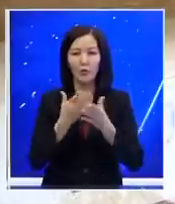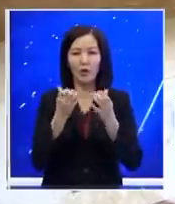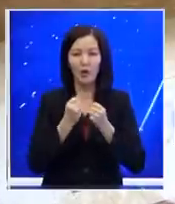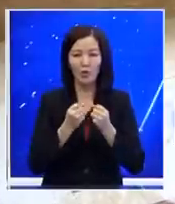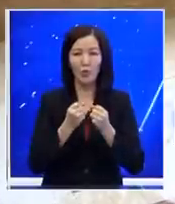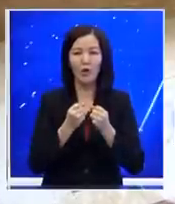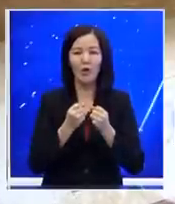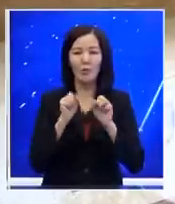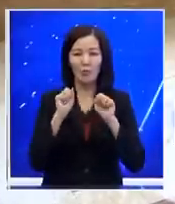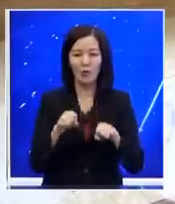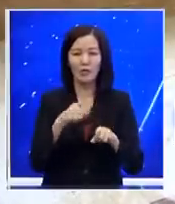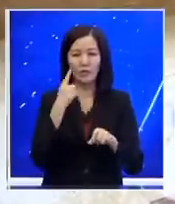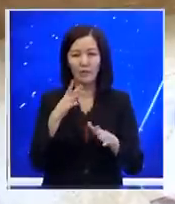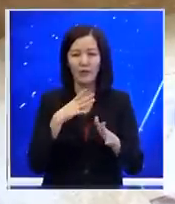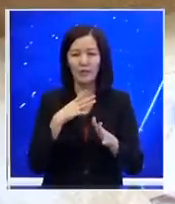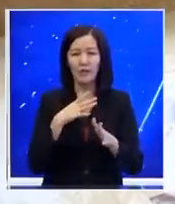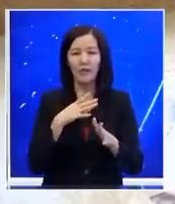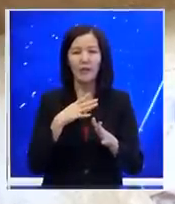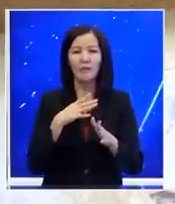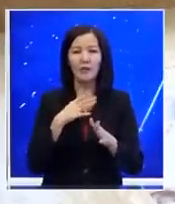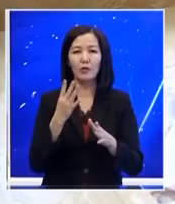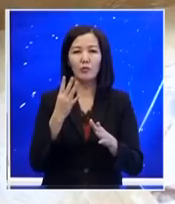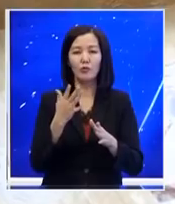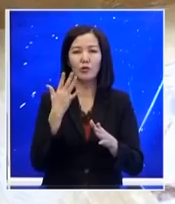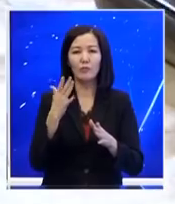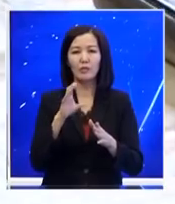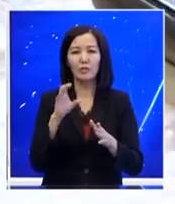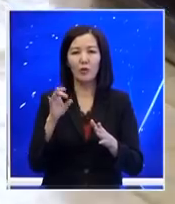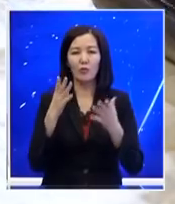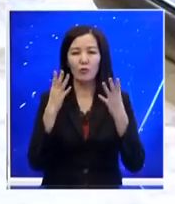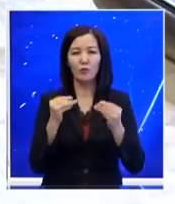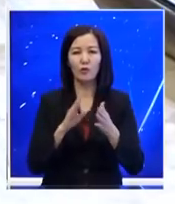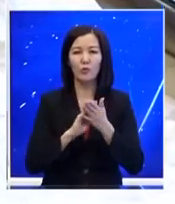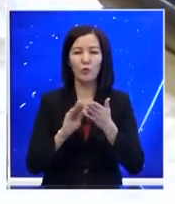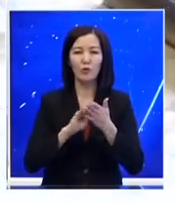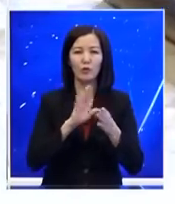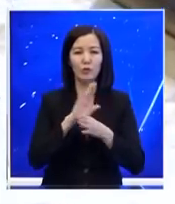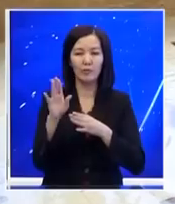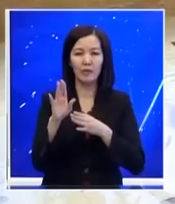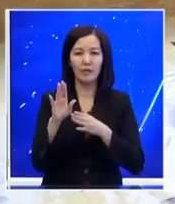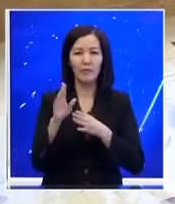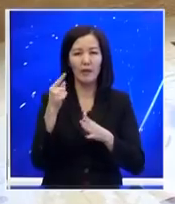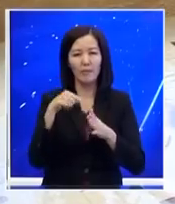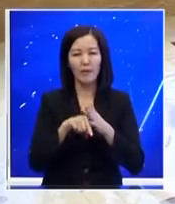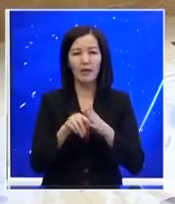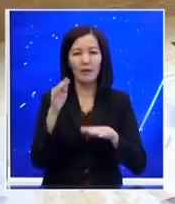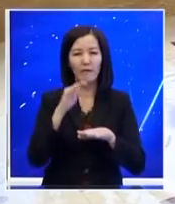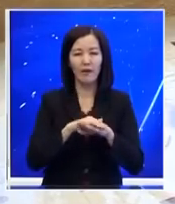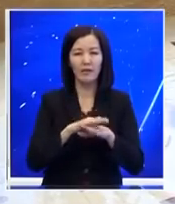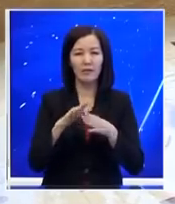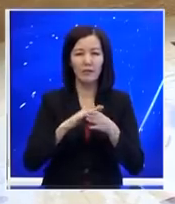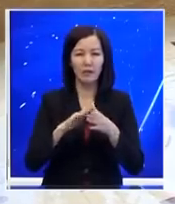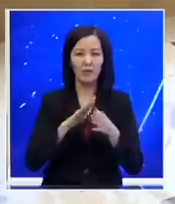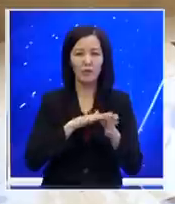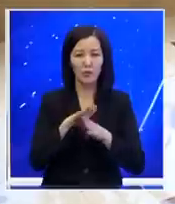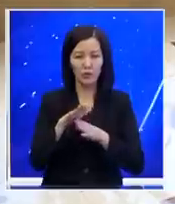сілтеме арқылы ала аласың деп. Мына сілтеме бойынша 4-5 сәуір күндері өтініш бердім. Сілтемеге кіріп барлық деректерімді енгіздім. Сосын